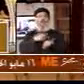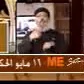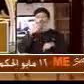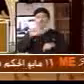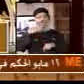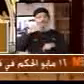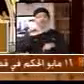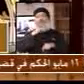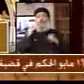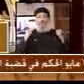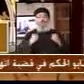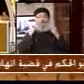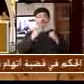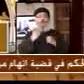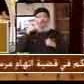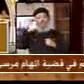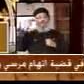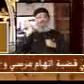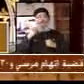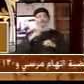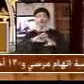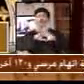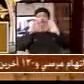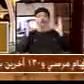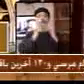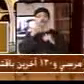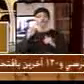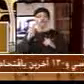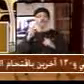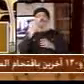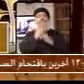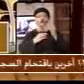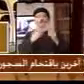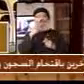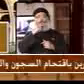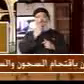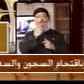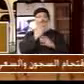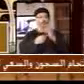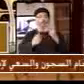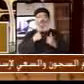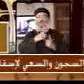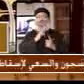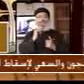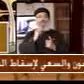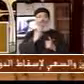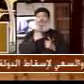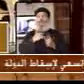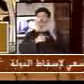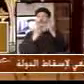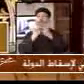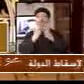عمر ولا جهد ولا فكر ولا حتى أولادي وبناتي. لما بيحب